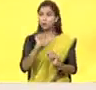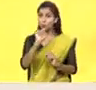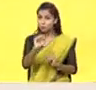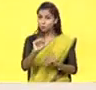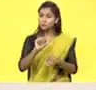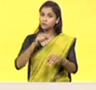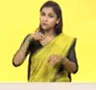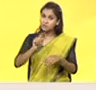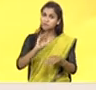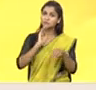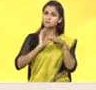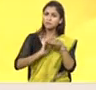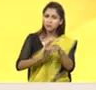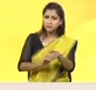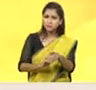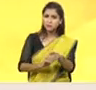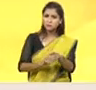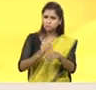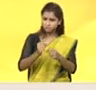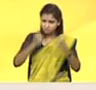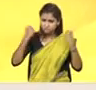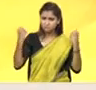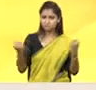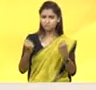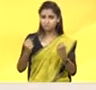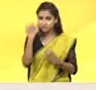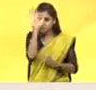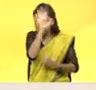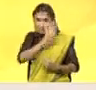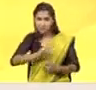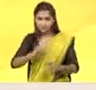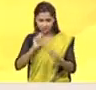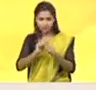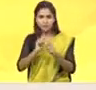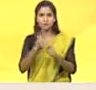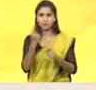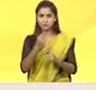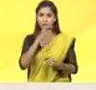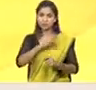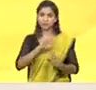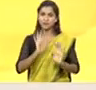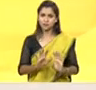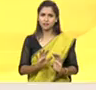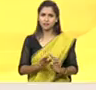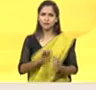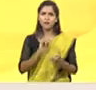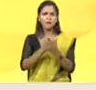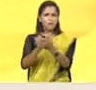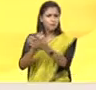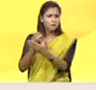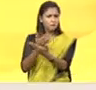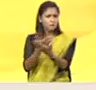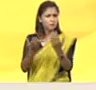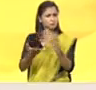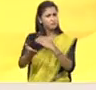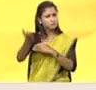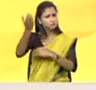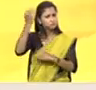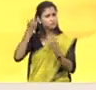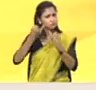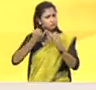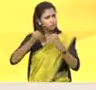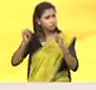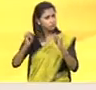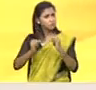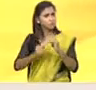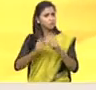अनुभव और उनका जोश देश के काम आएगा। साथियों, स्वतंत्रता संग्राम के